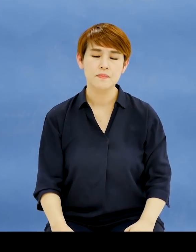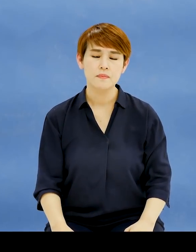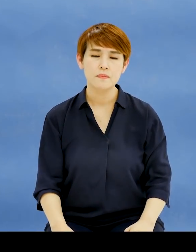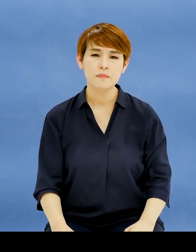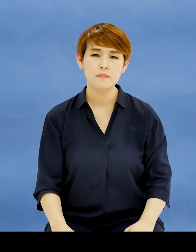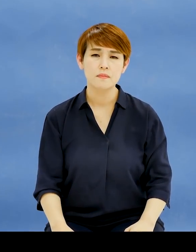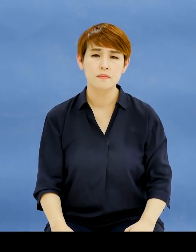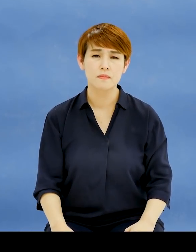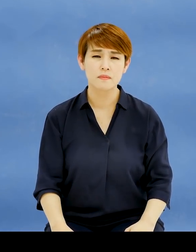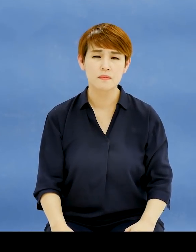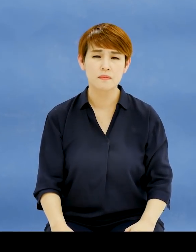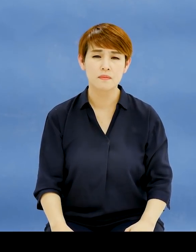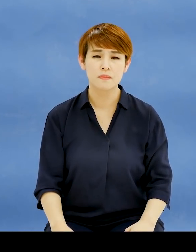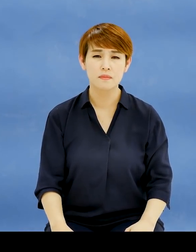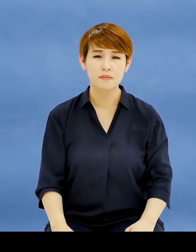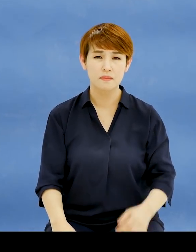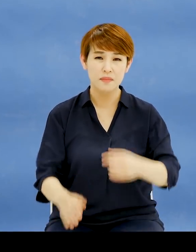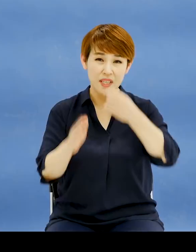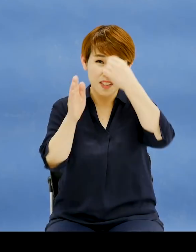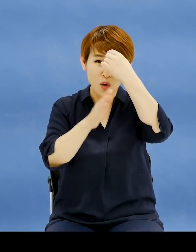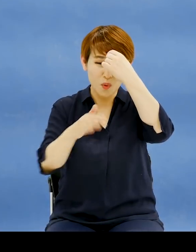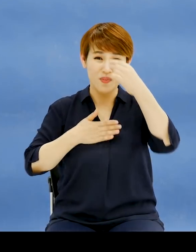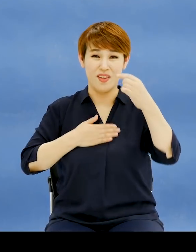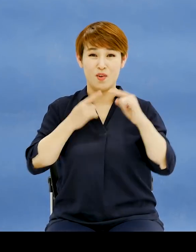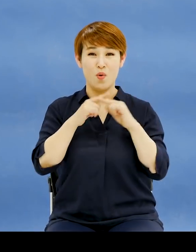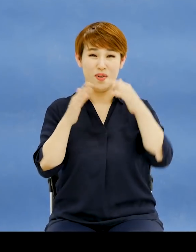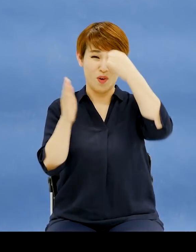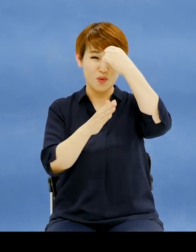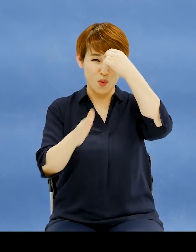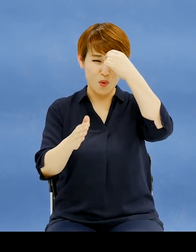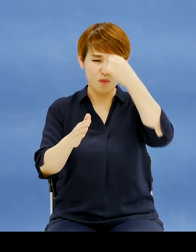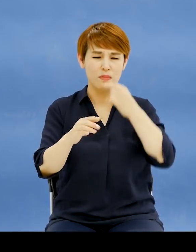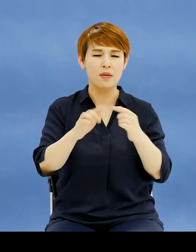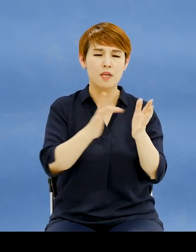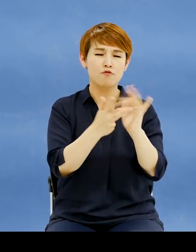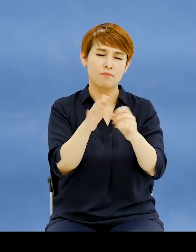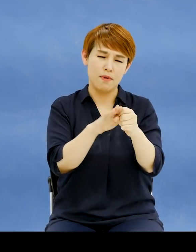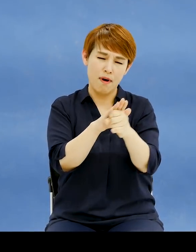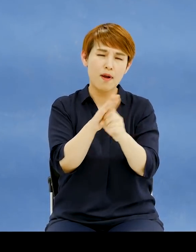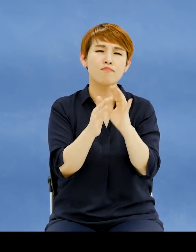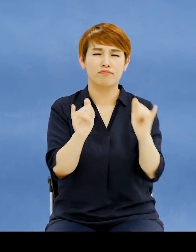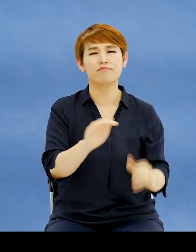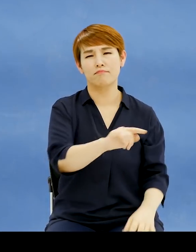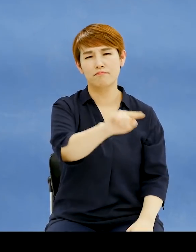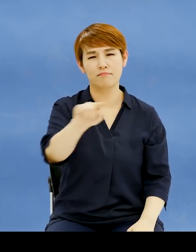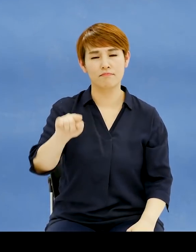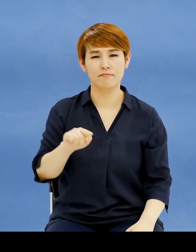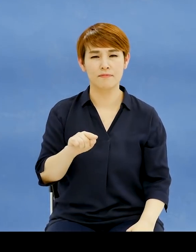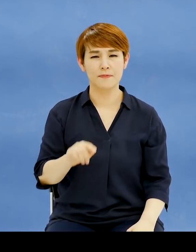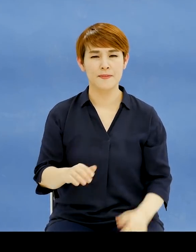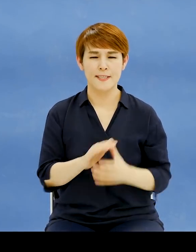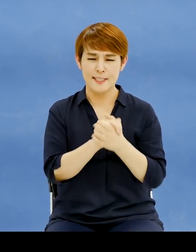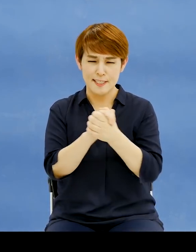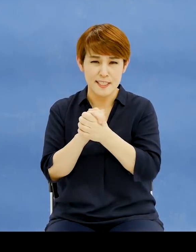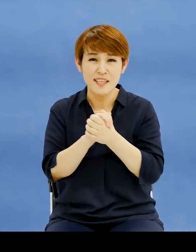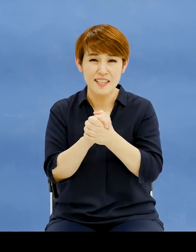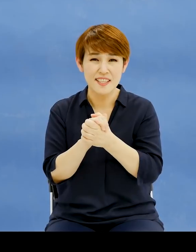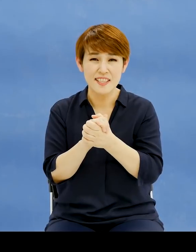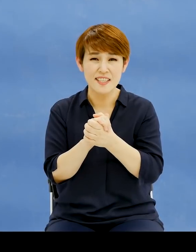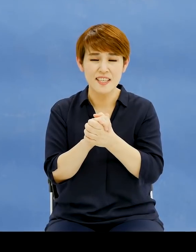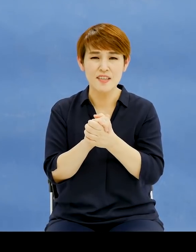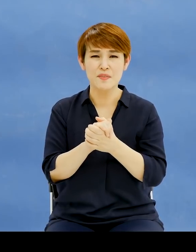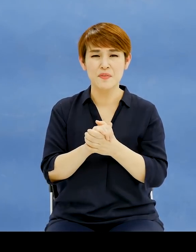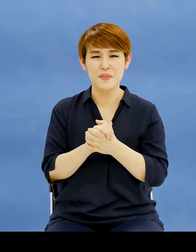마음이 너무 어려워서 그럼요. 저희 성도님들이 진짜 너무 예수님 사랑하세요. 그러니까 우리 성도님들은 우리랑